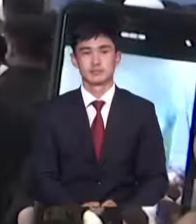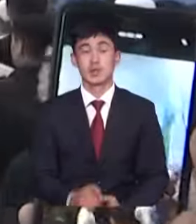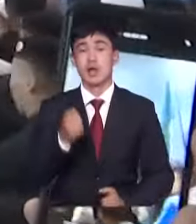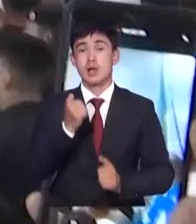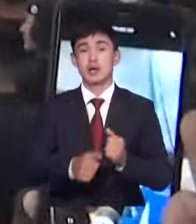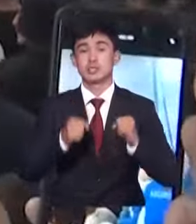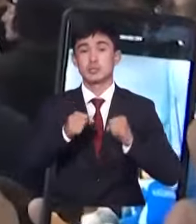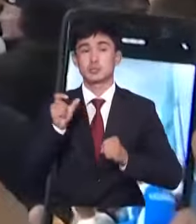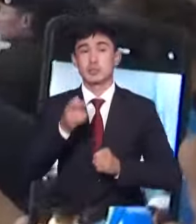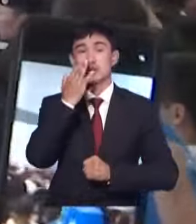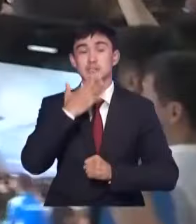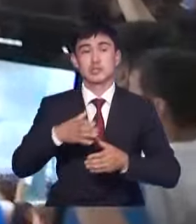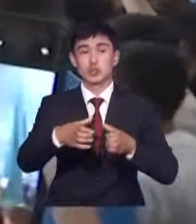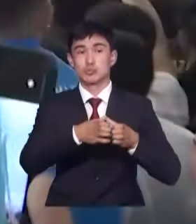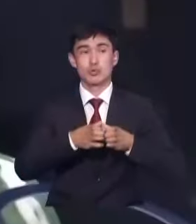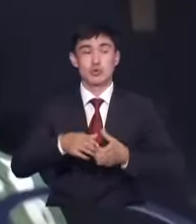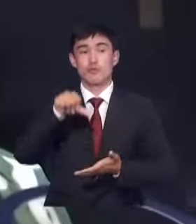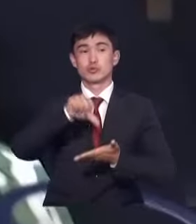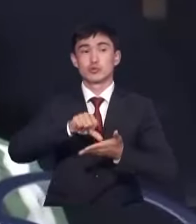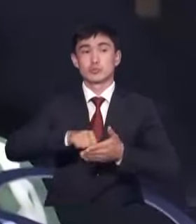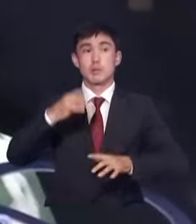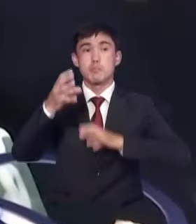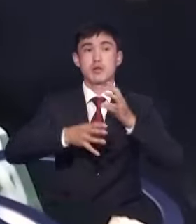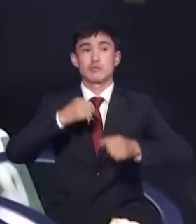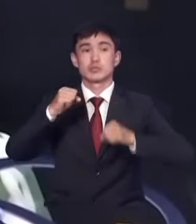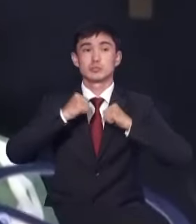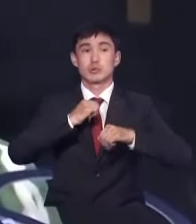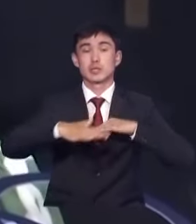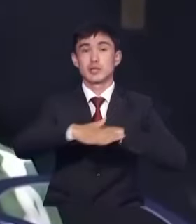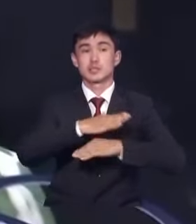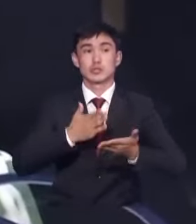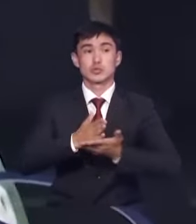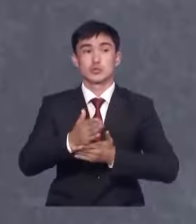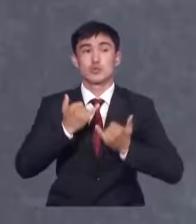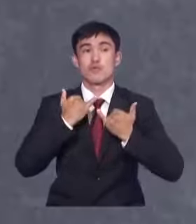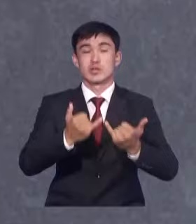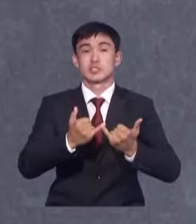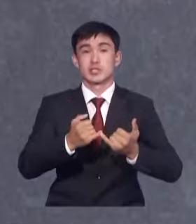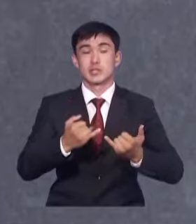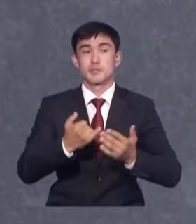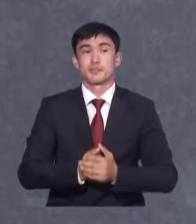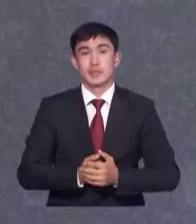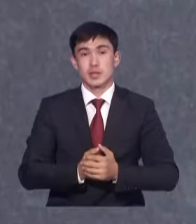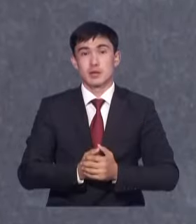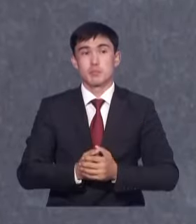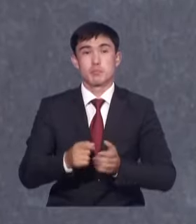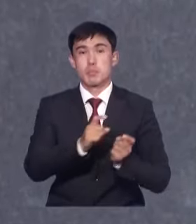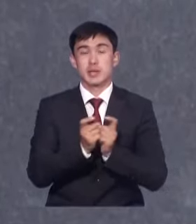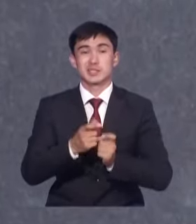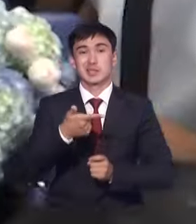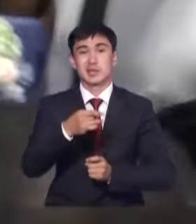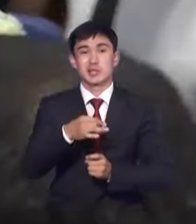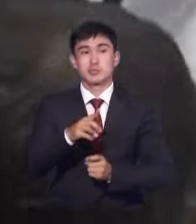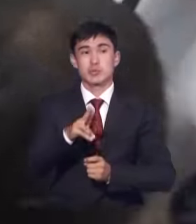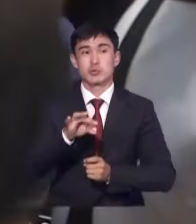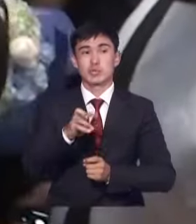Каждый спортсмен национальной сборной, выступивший на мировой спортивной арене, заслуживает уважения и почета. Борец греко-римского стиля